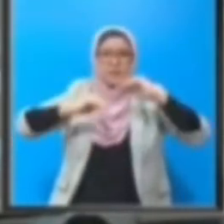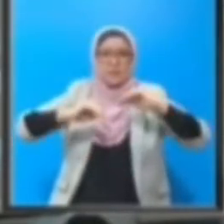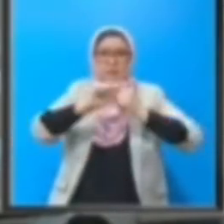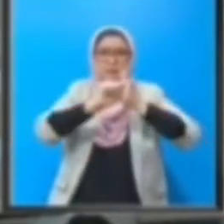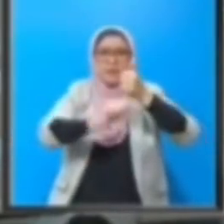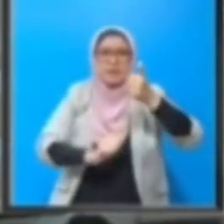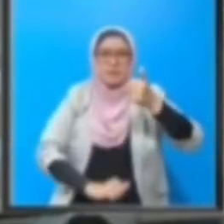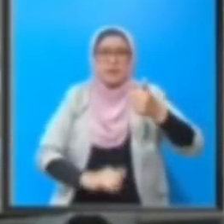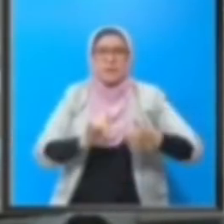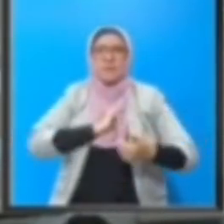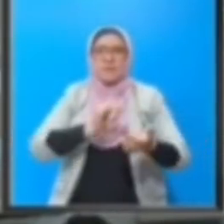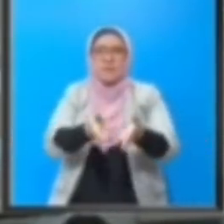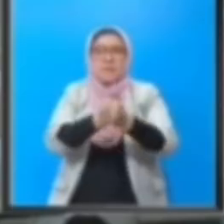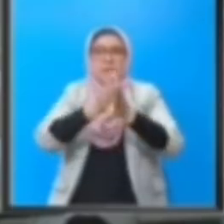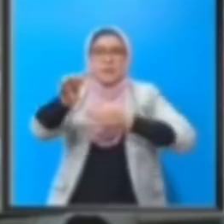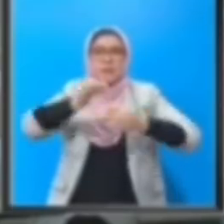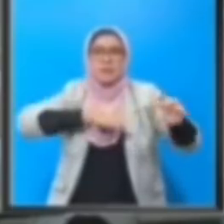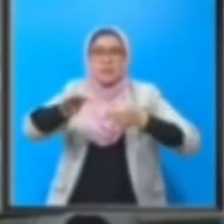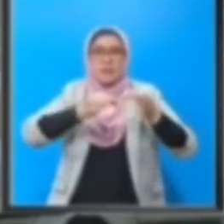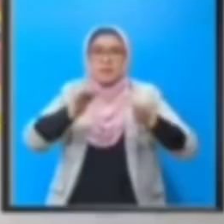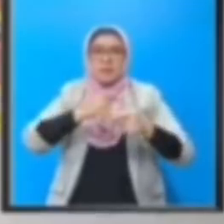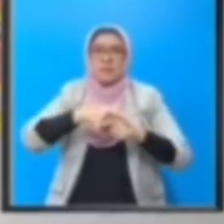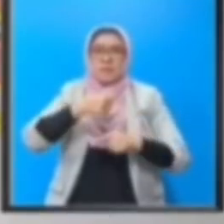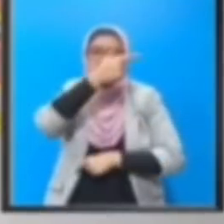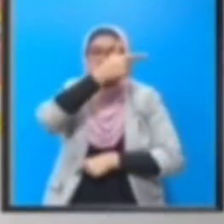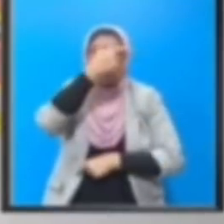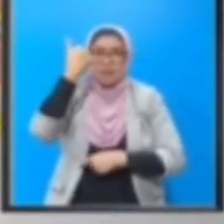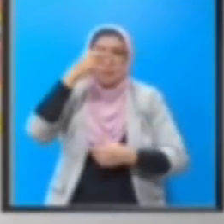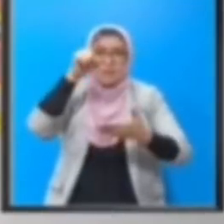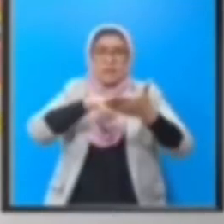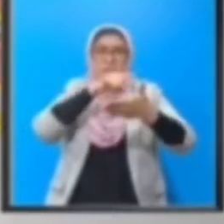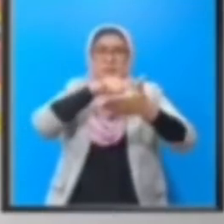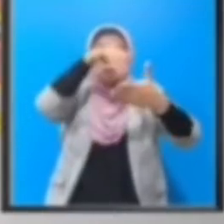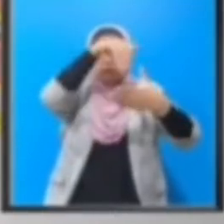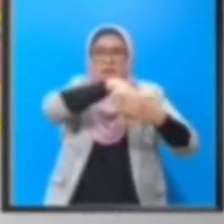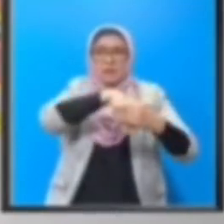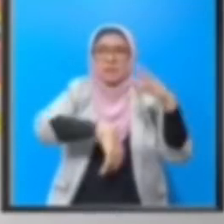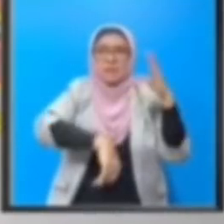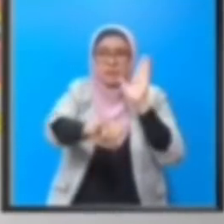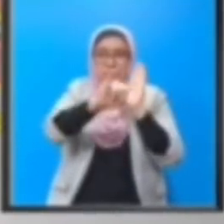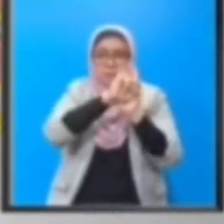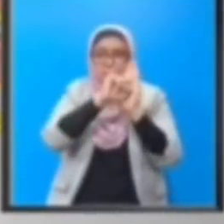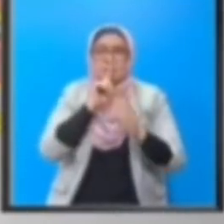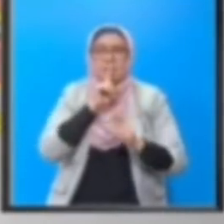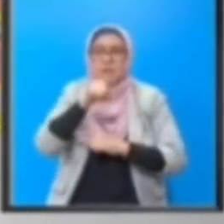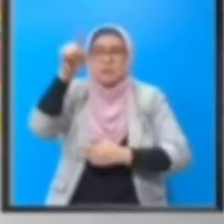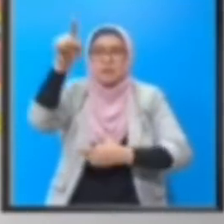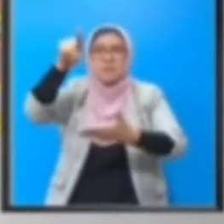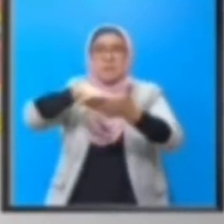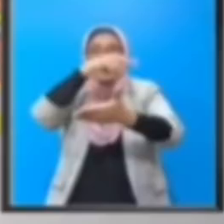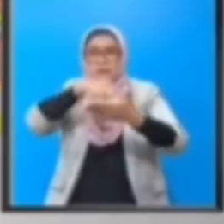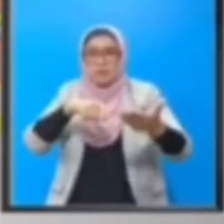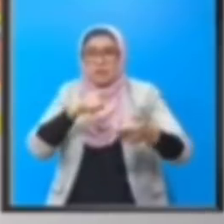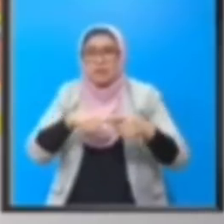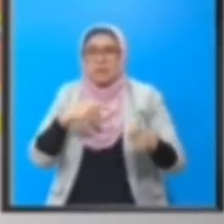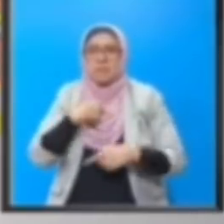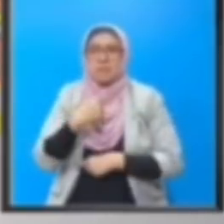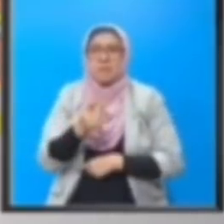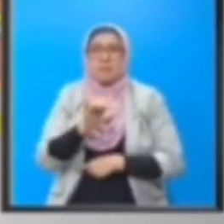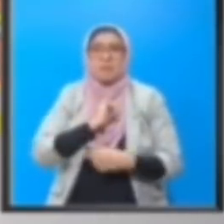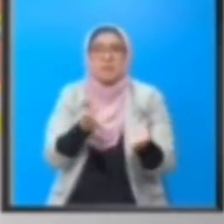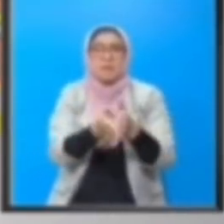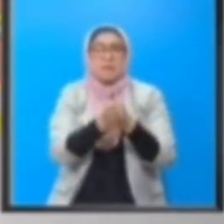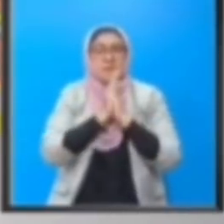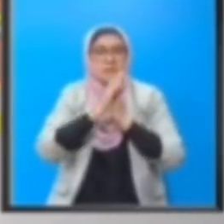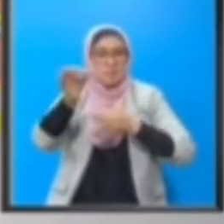kuasa, saya nak minta penjelasan oleh kerana pengundian kredibilitinya telah dipertikaikan. Jadi saya nak penjelasan daripada Tuan Yang